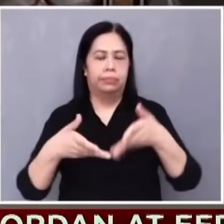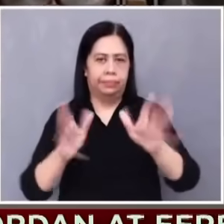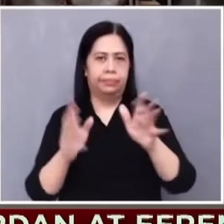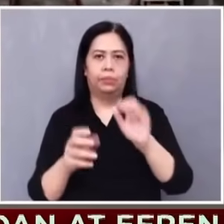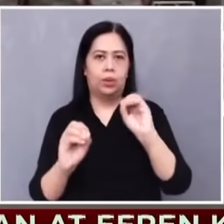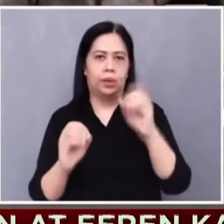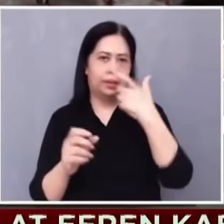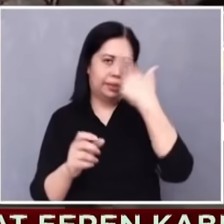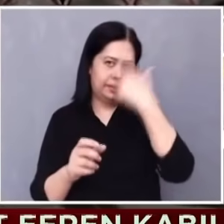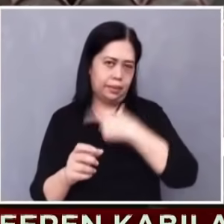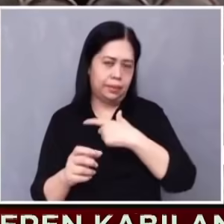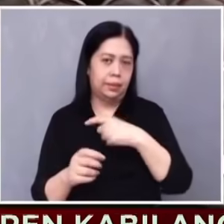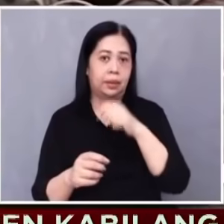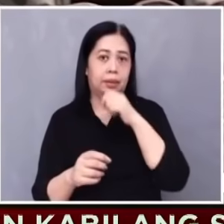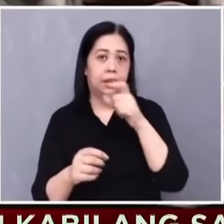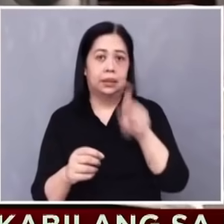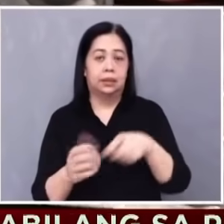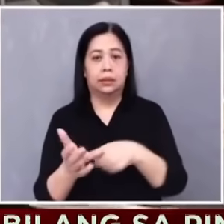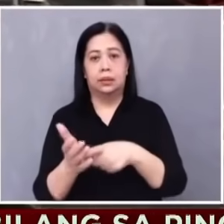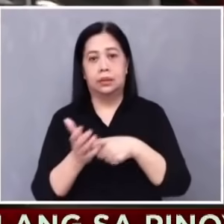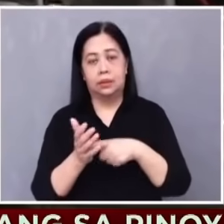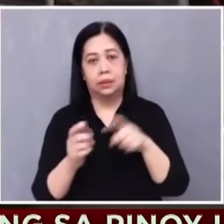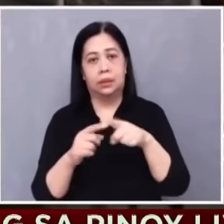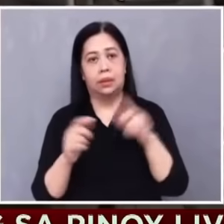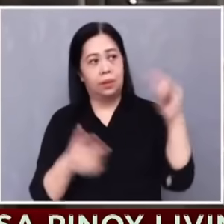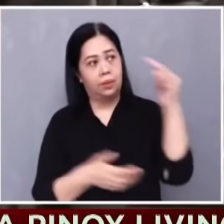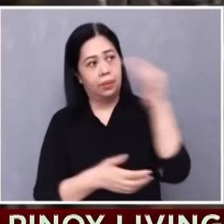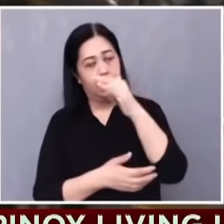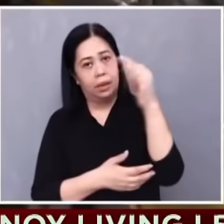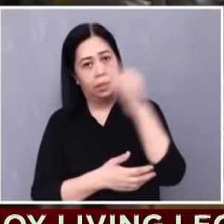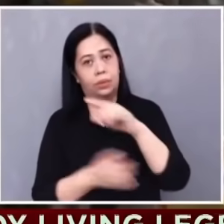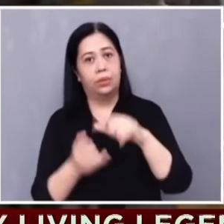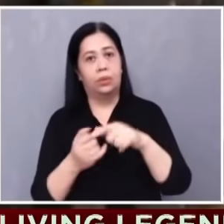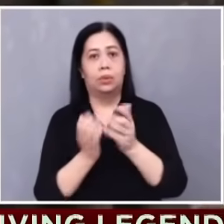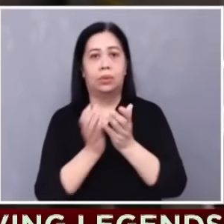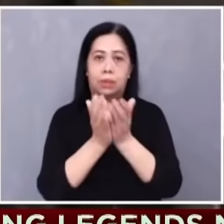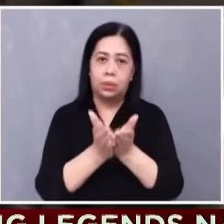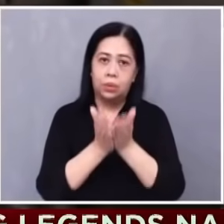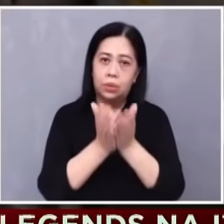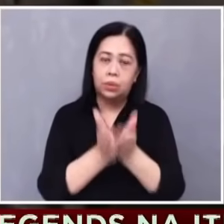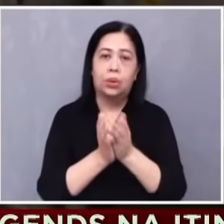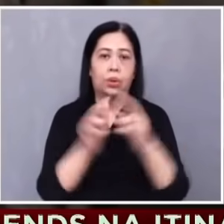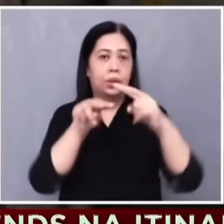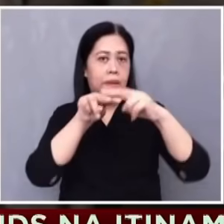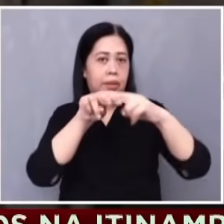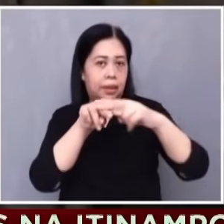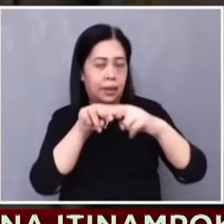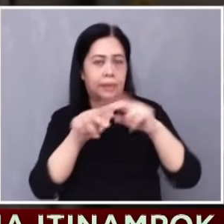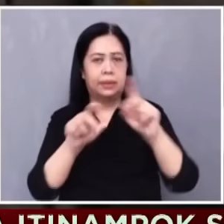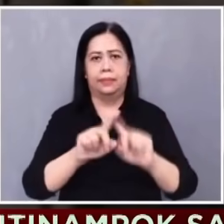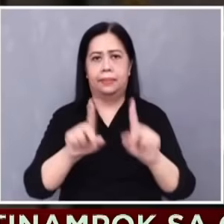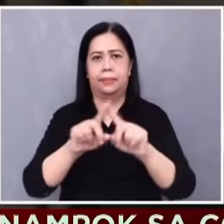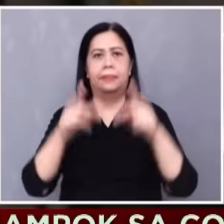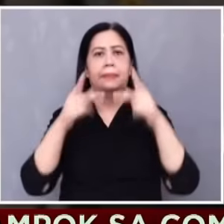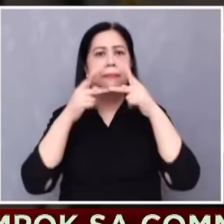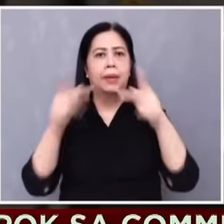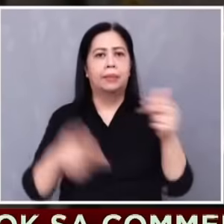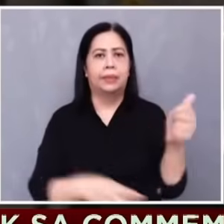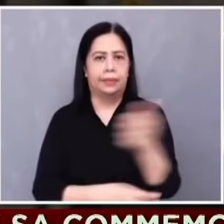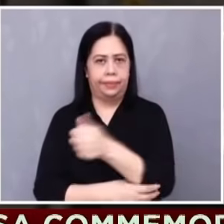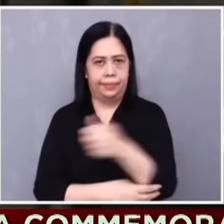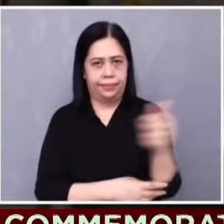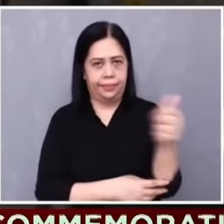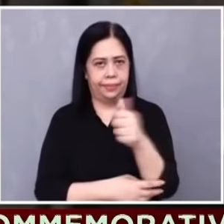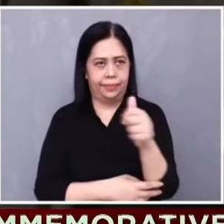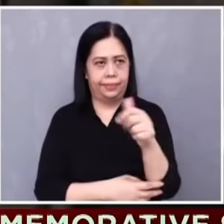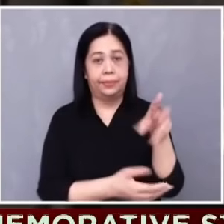Hindi na rin ito mandatory sa mga eroplano, barko, tren, at iba pang pampublikong transportasyon sa mga lugar